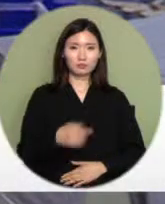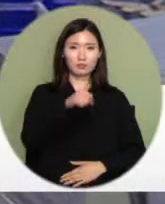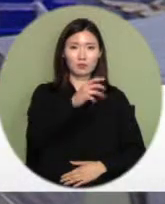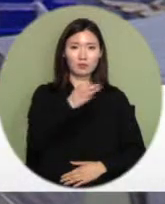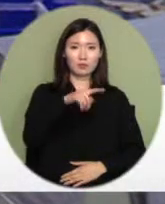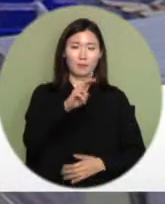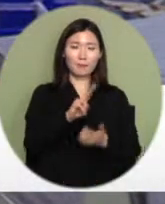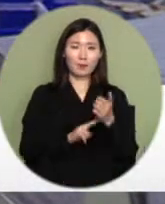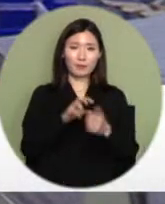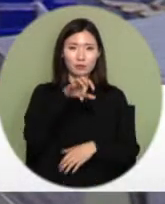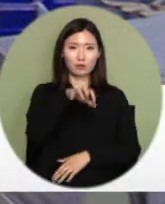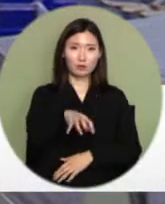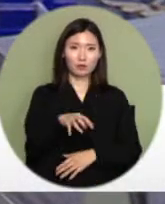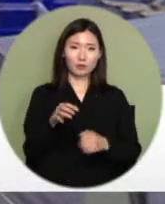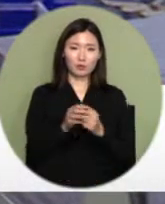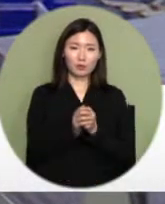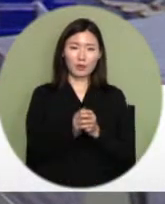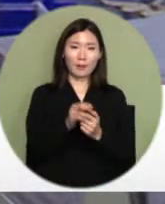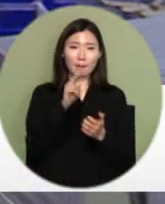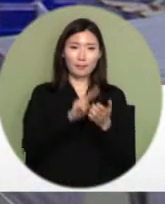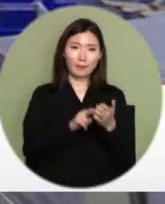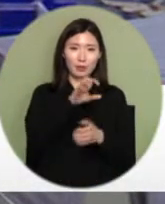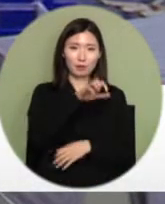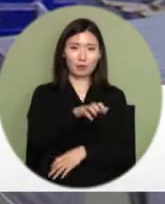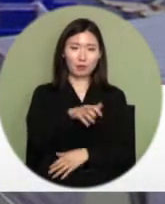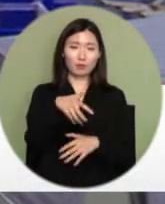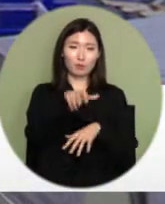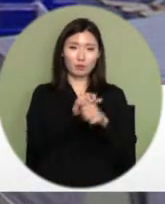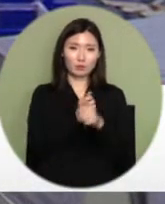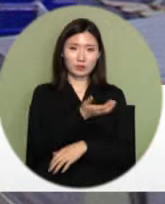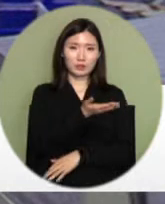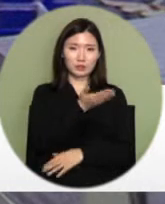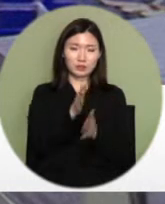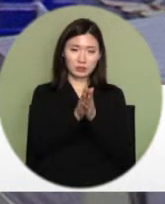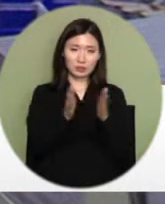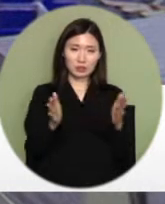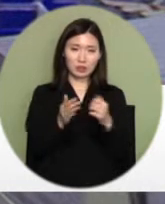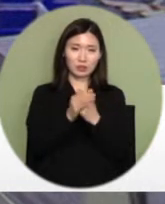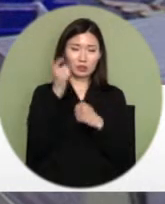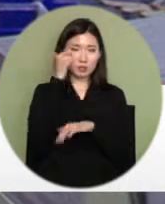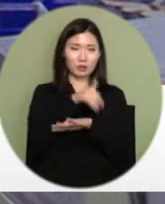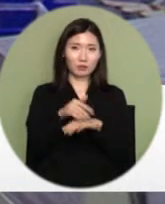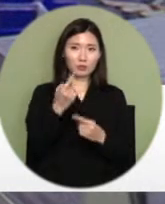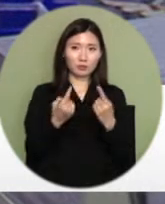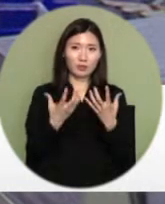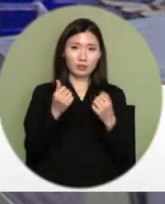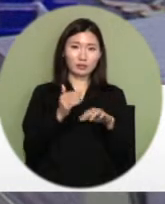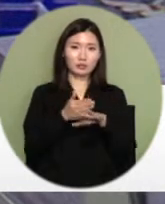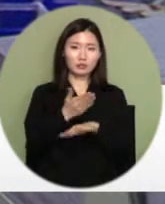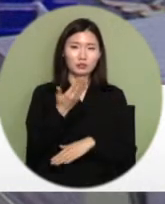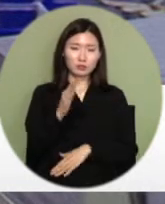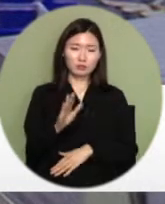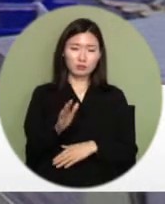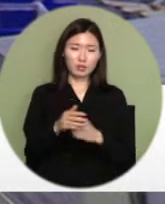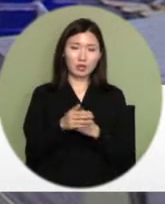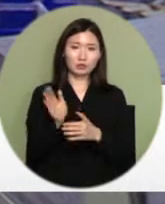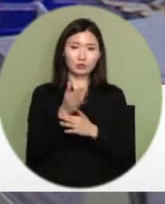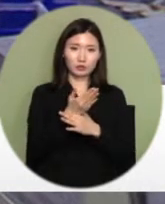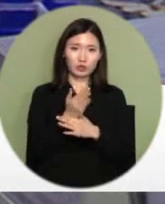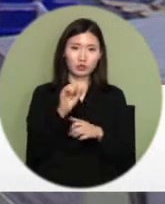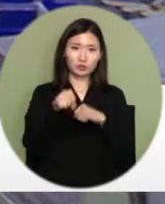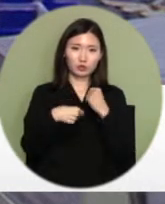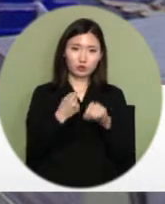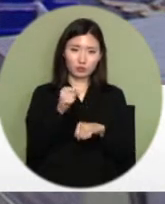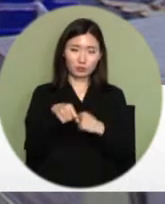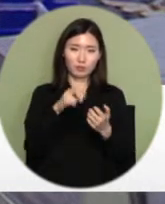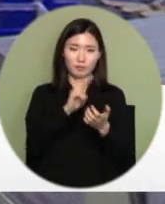가락물 판매동의 직판상가 이주가 본격적으로 시작됐습니다. 당초 계획보다 많이 늦어졌지만 수산과 축산 직판의 경우